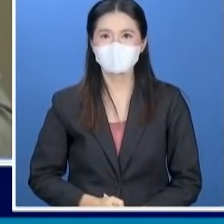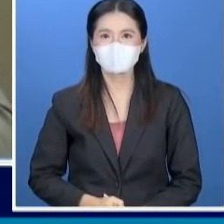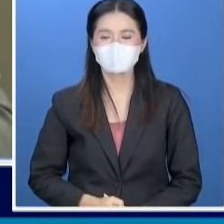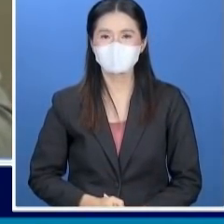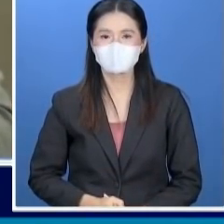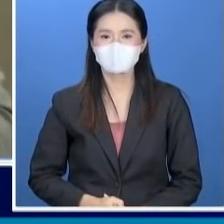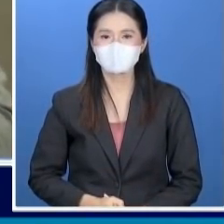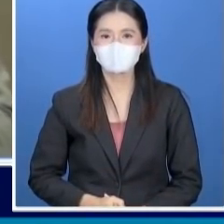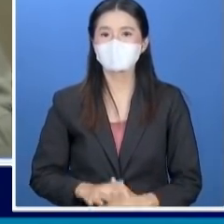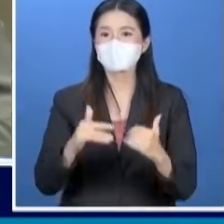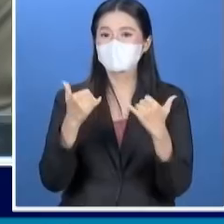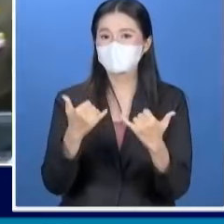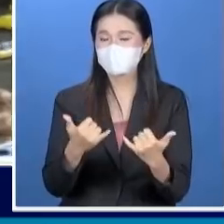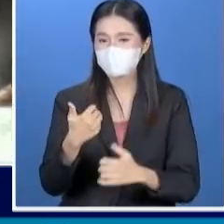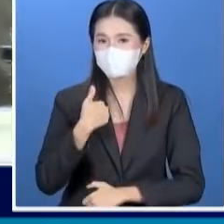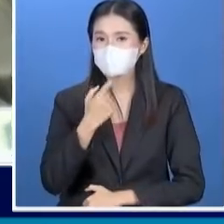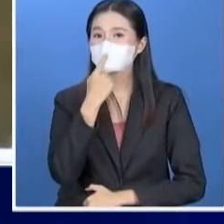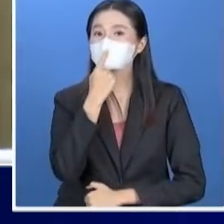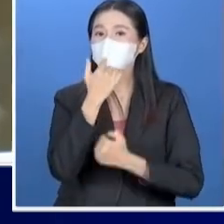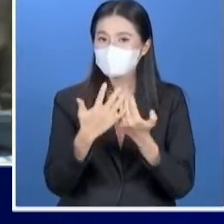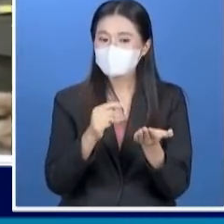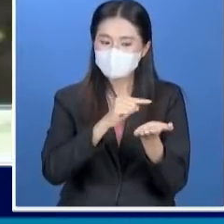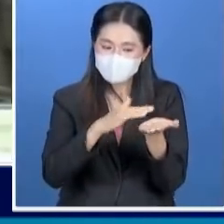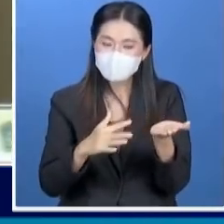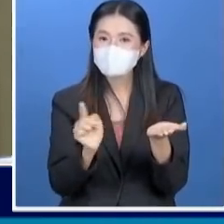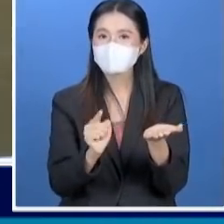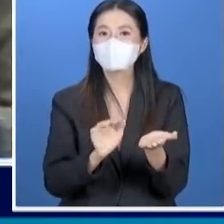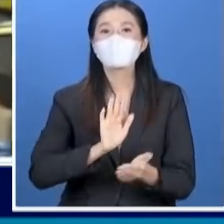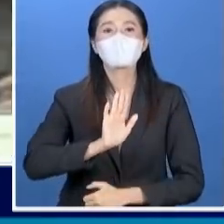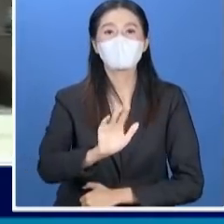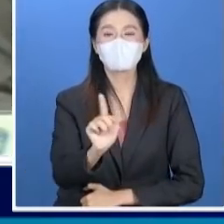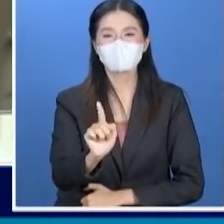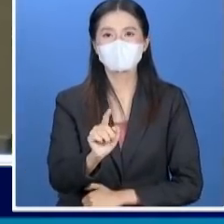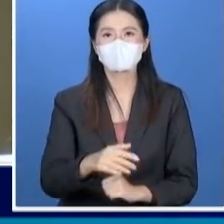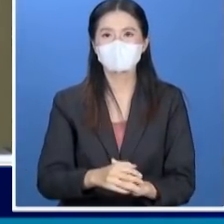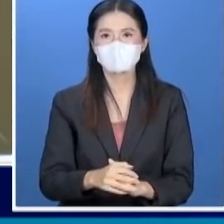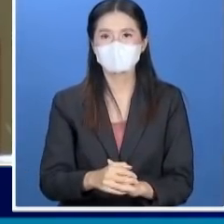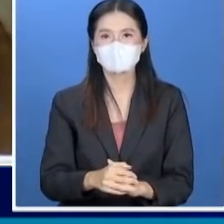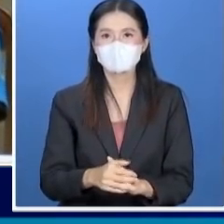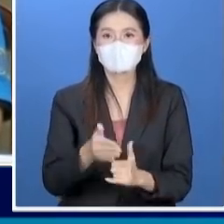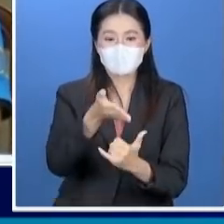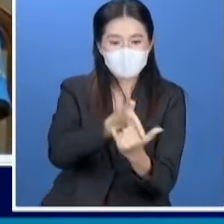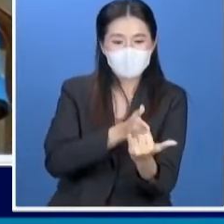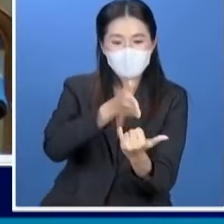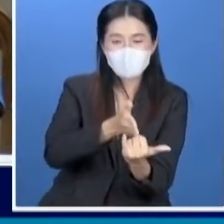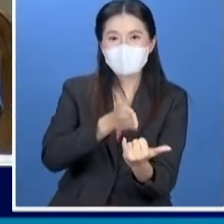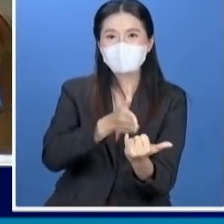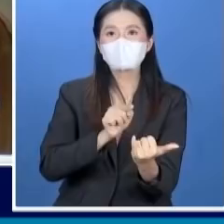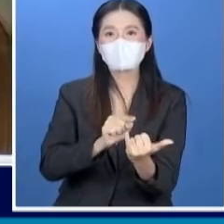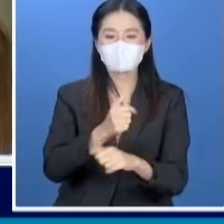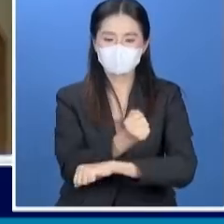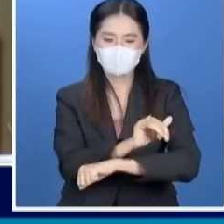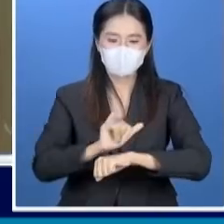ค่ะในกรณีนี้ถึงแม้จะมีคราบเลือดอย่างเช่นกรณีของการฆ่าหันศพที่อยุธยาน